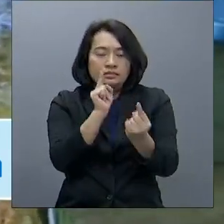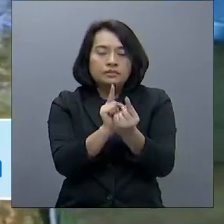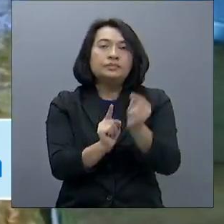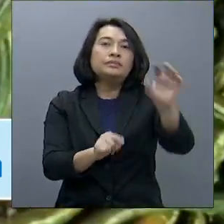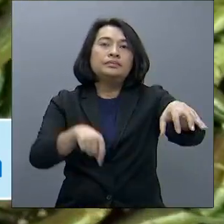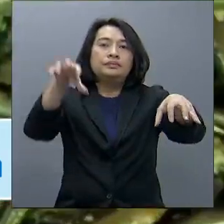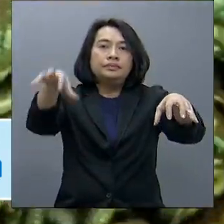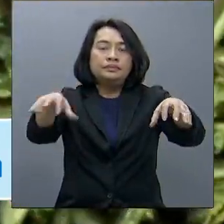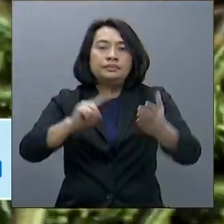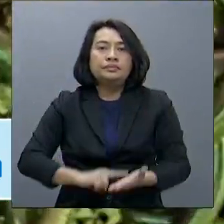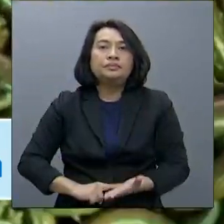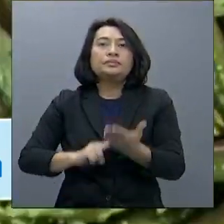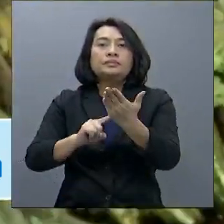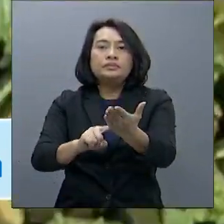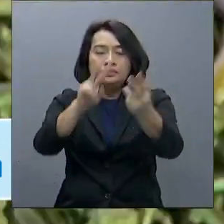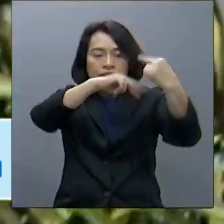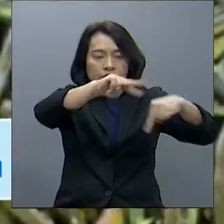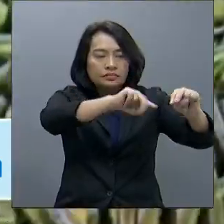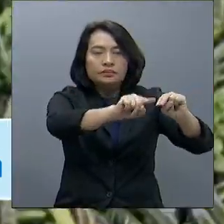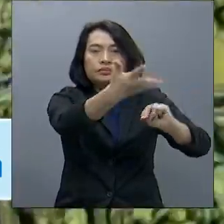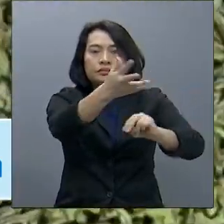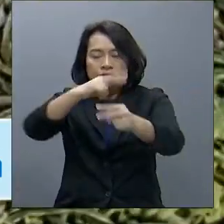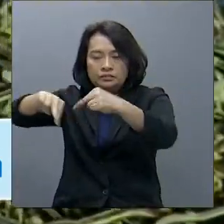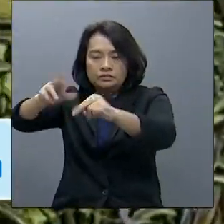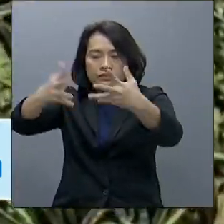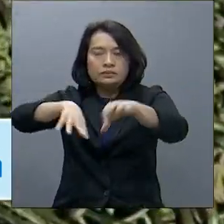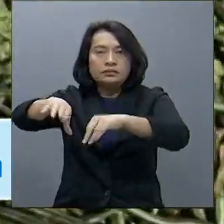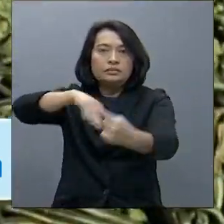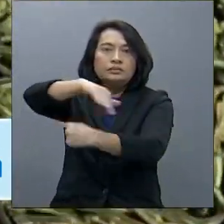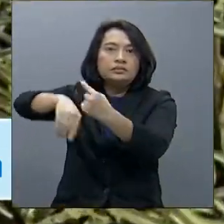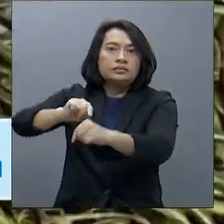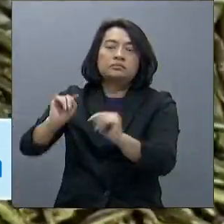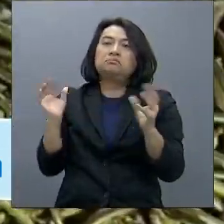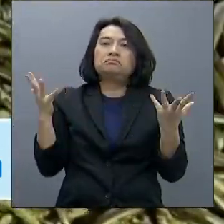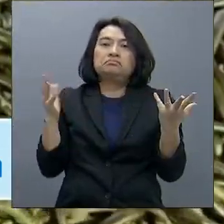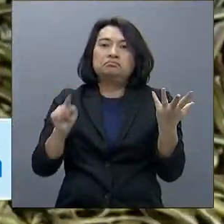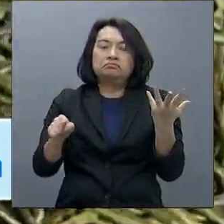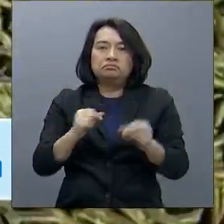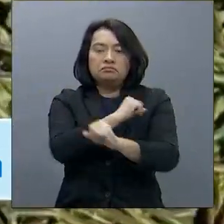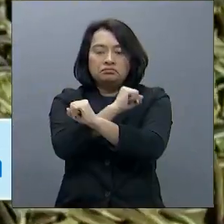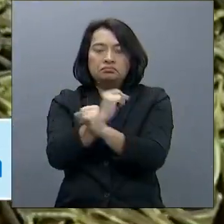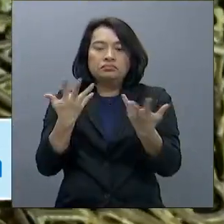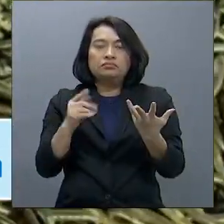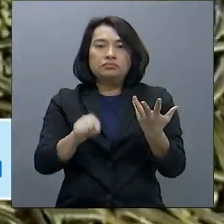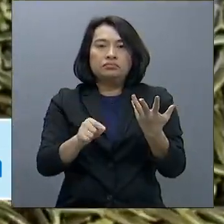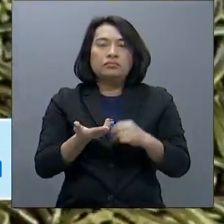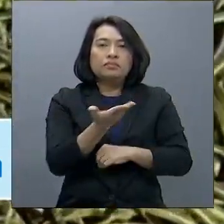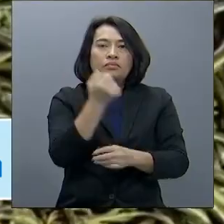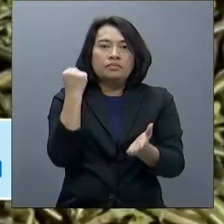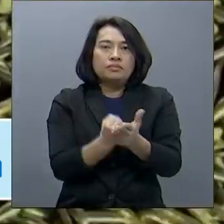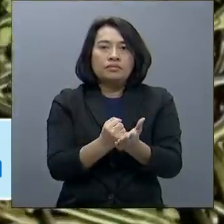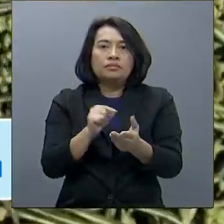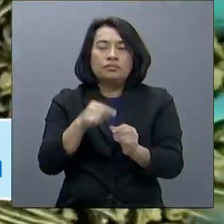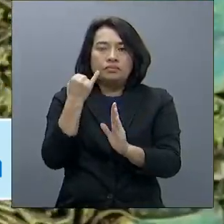ได้มีการยื่นเรื่องให้ตรวจสอบระบบด้านการบริหารจัดการสิ่งแวดล้อมและระบบป้องกันเพื่อรับการขออนุญาตโดยถูก